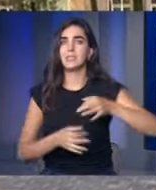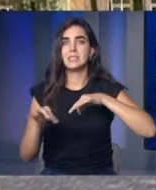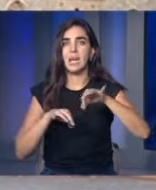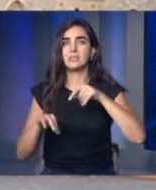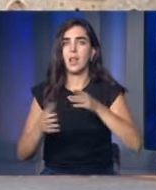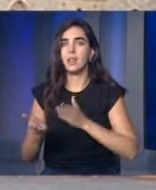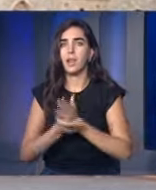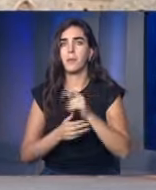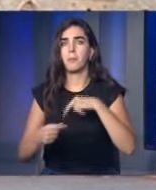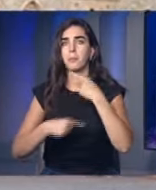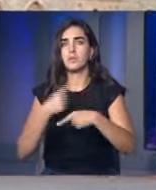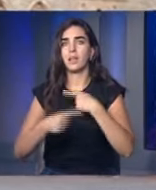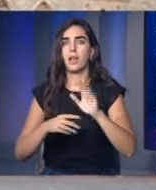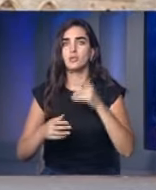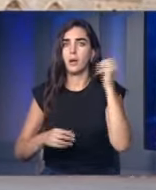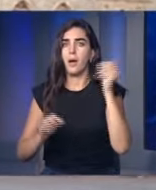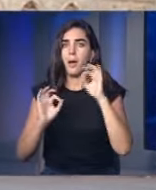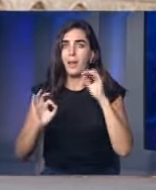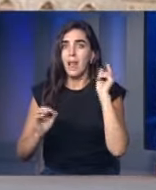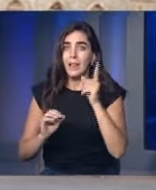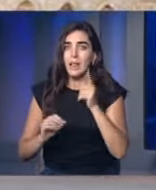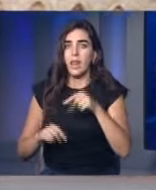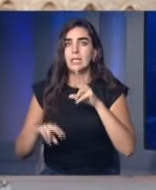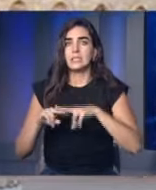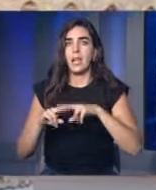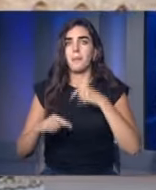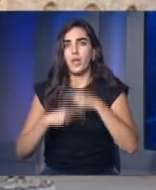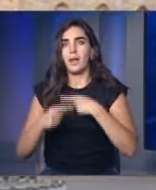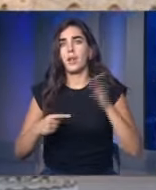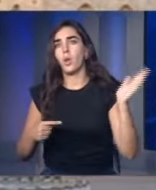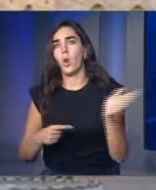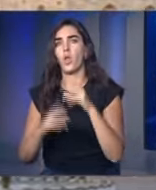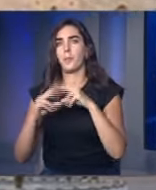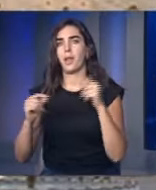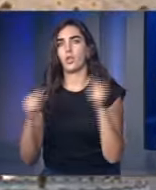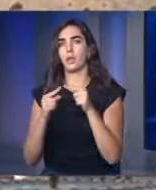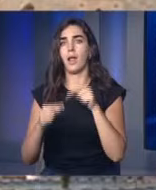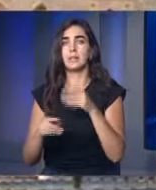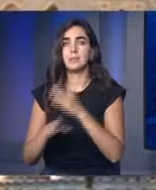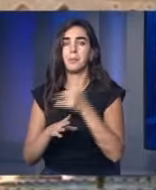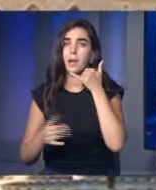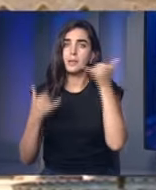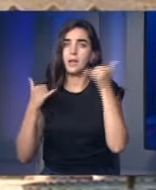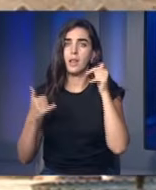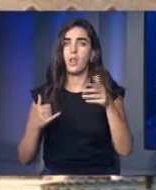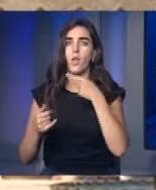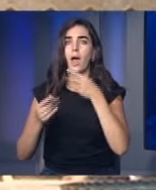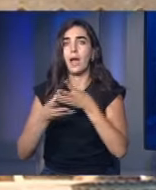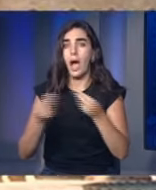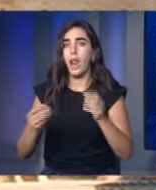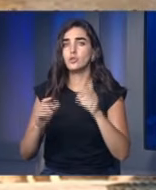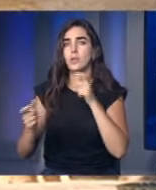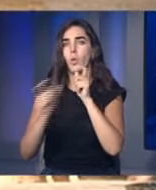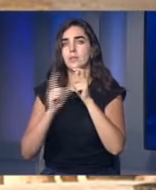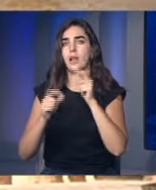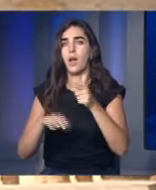الأوضاع الطارئة المستجدة والتهديدات الإسرائيلية المتكررة ضد لبنان، وشدد خلال الاتصالات على أن الحل يبقى في التوصل إلى